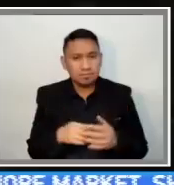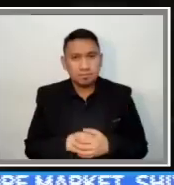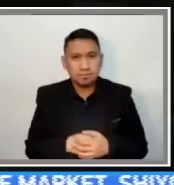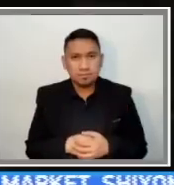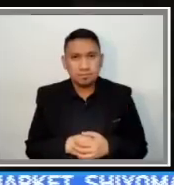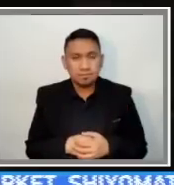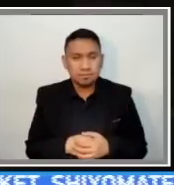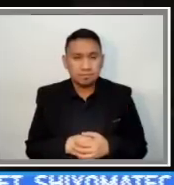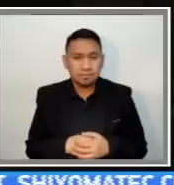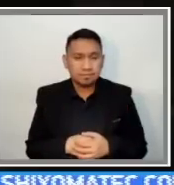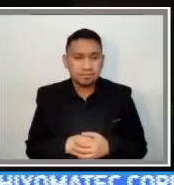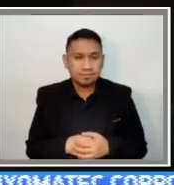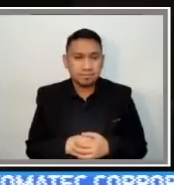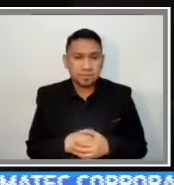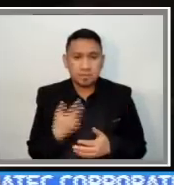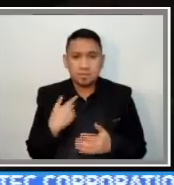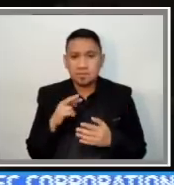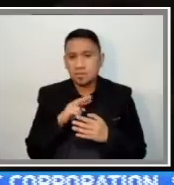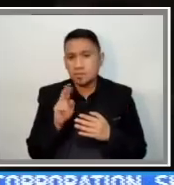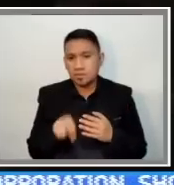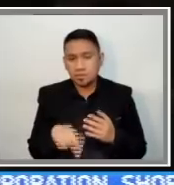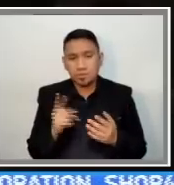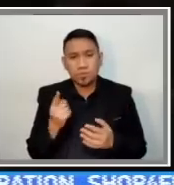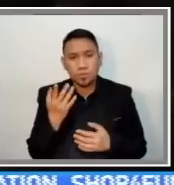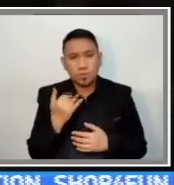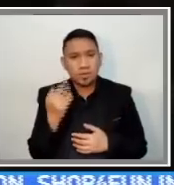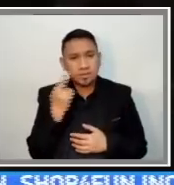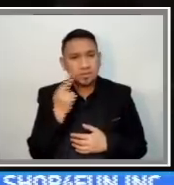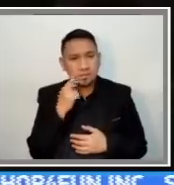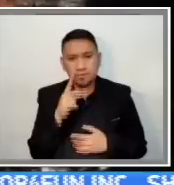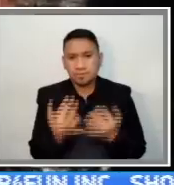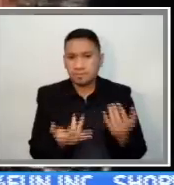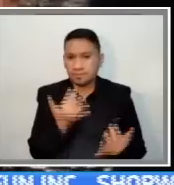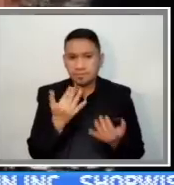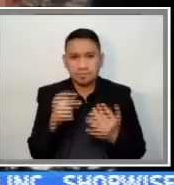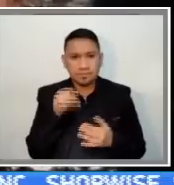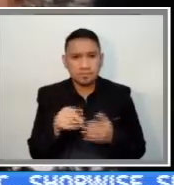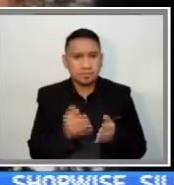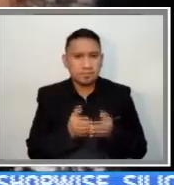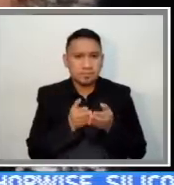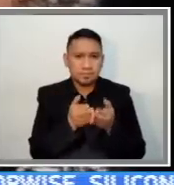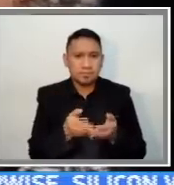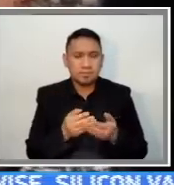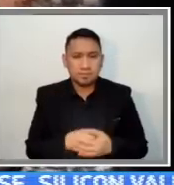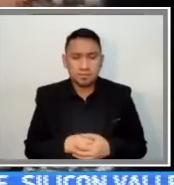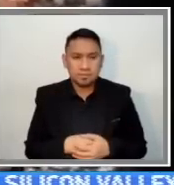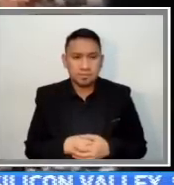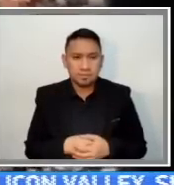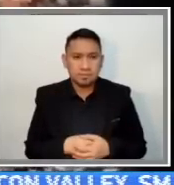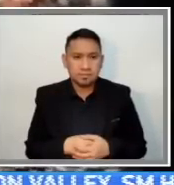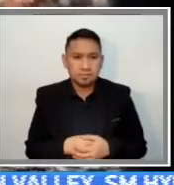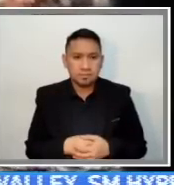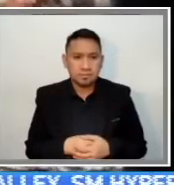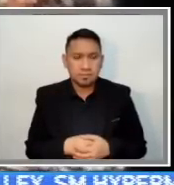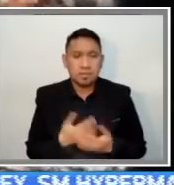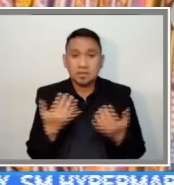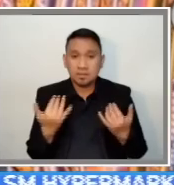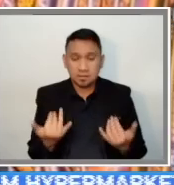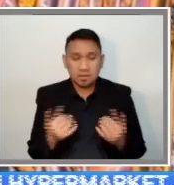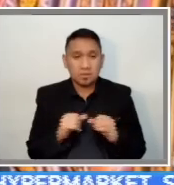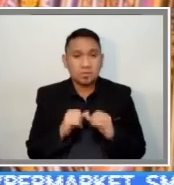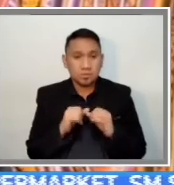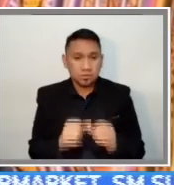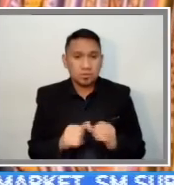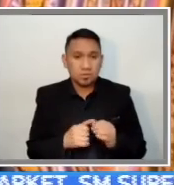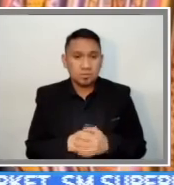initial na resulta no po ba yung motoridad sa dahilan kung bakit nasunog itong barko? Actually po sa ngayon, yung first time